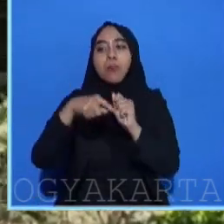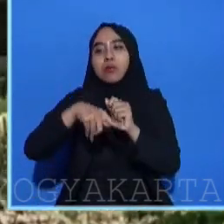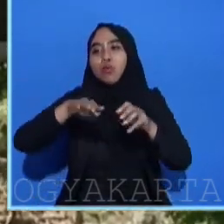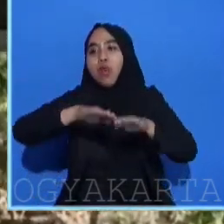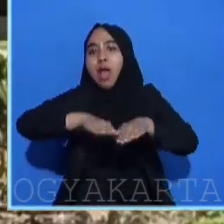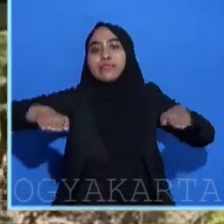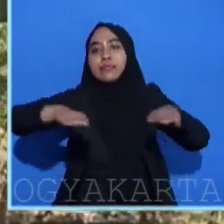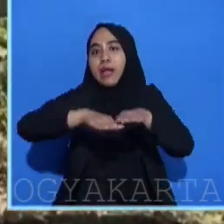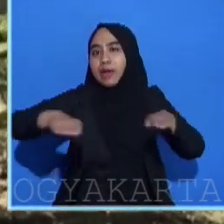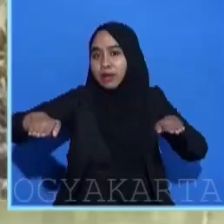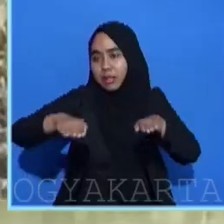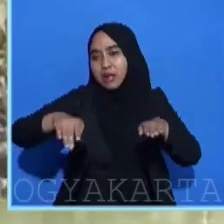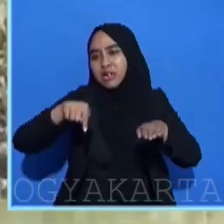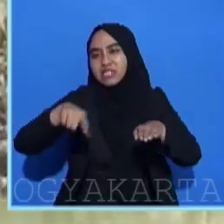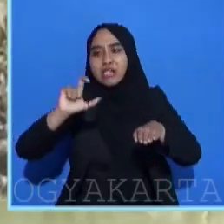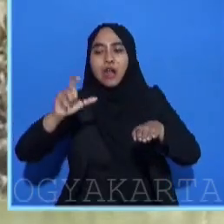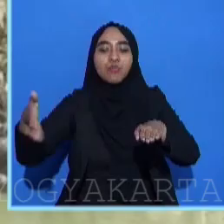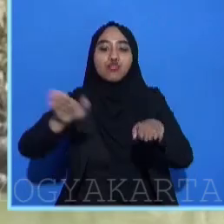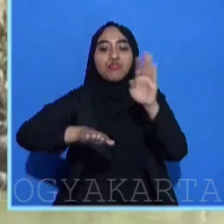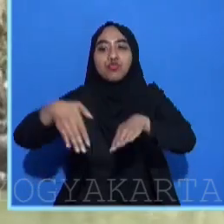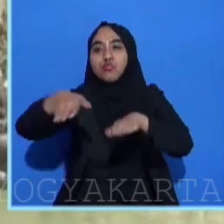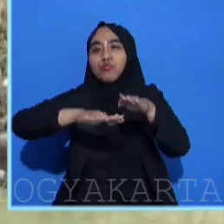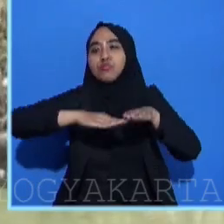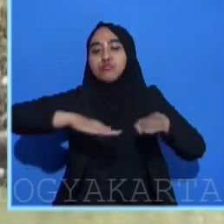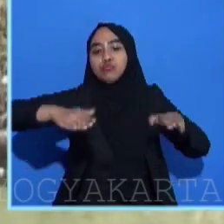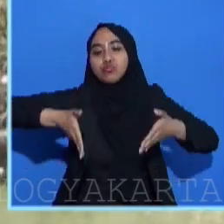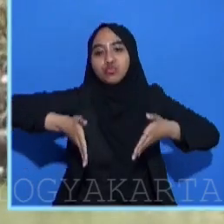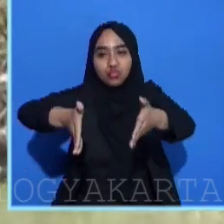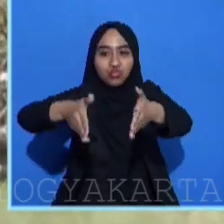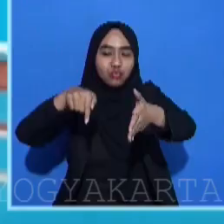lantai jembatan dengan menutup total jembatan